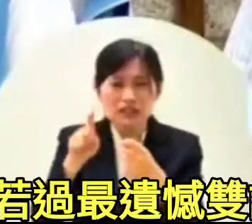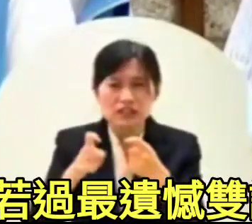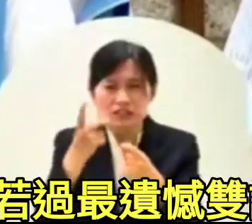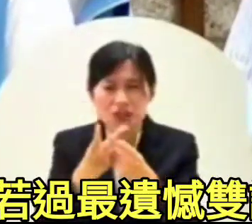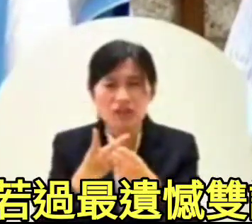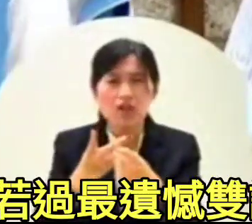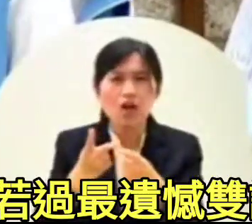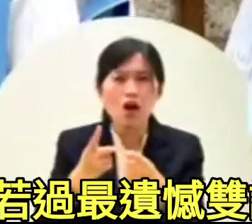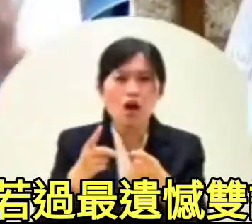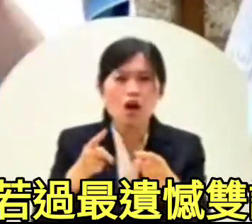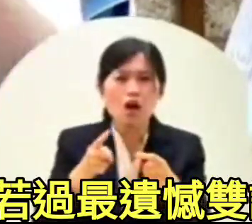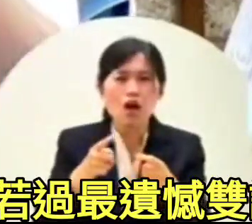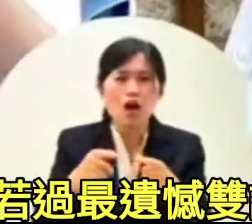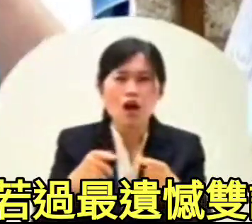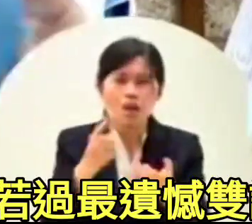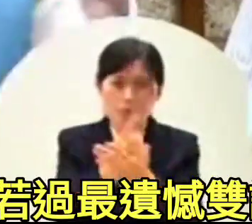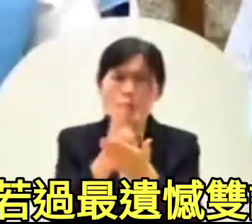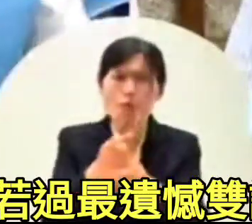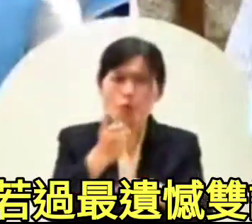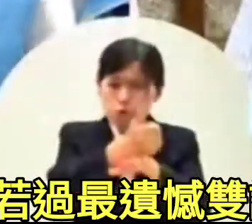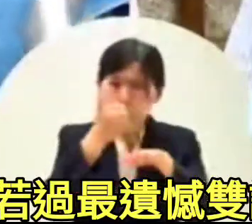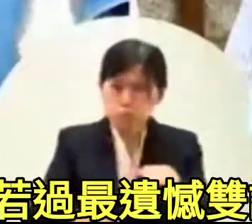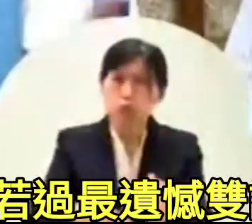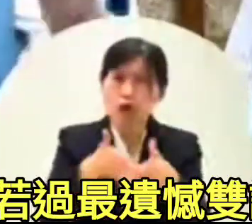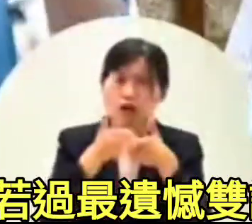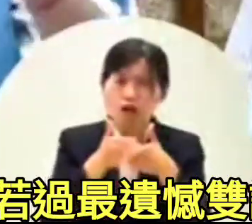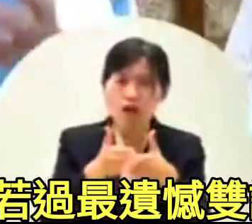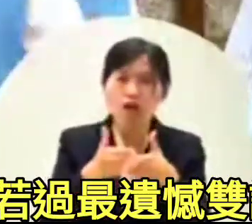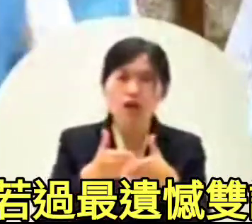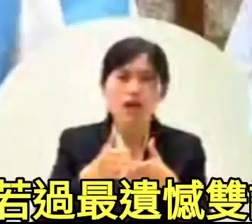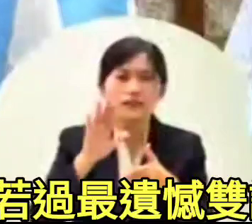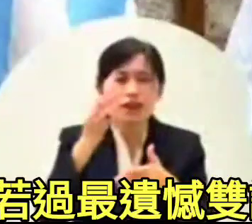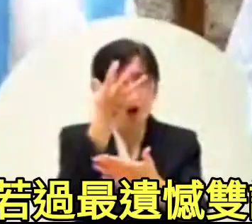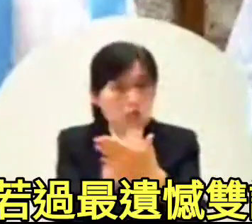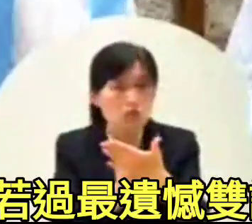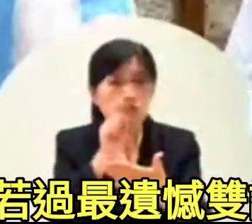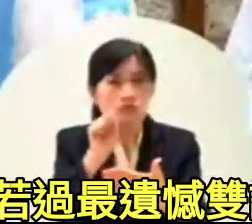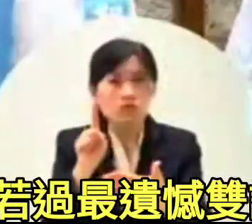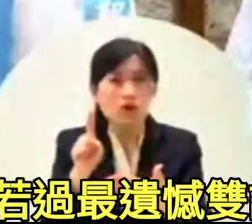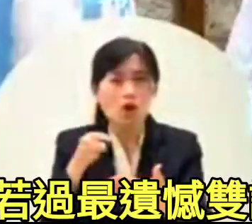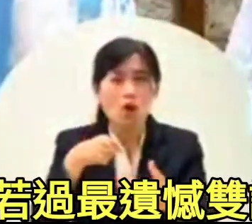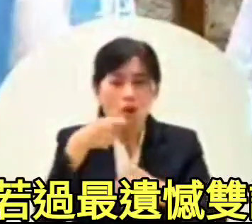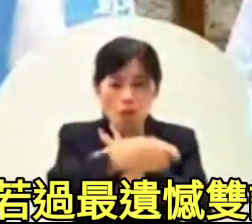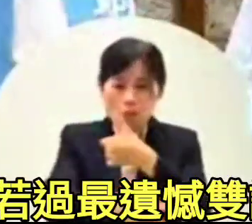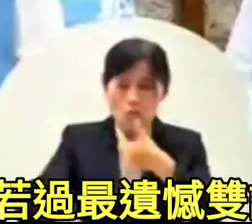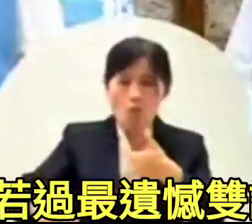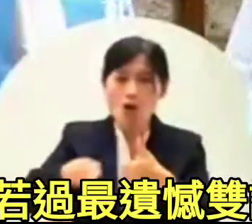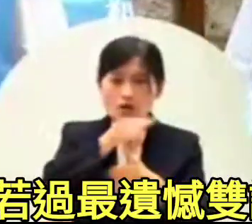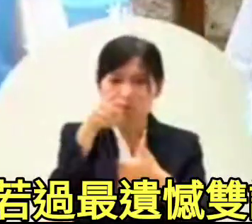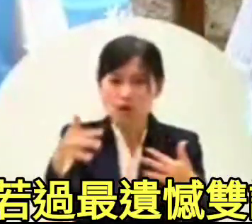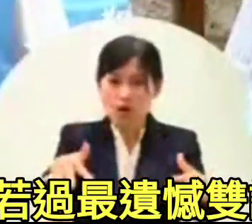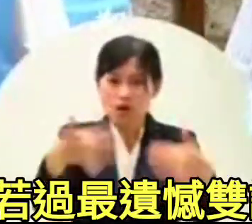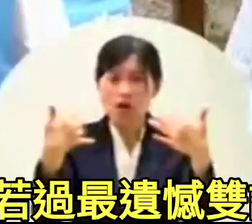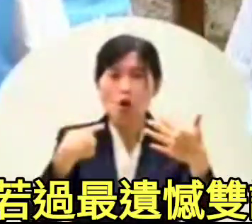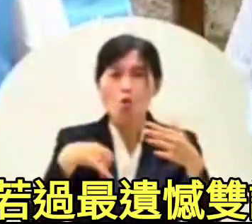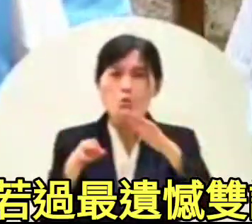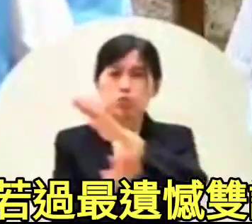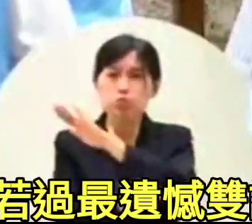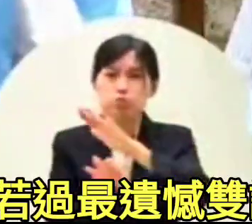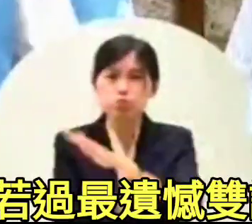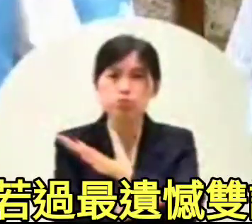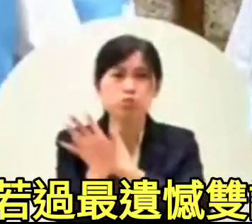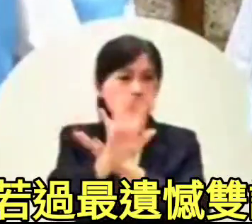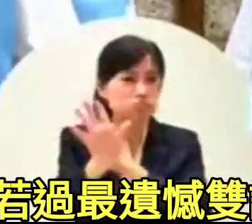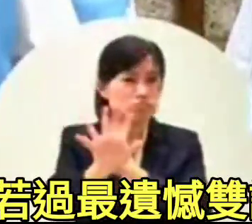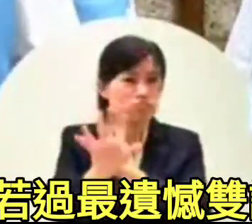点是下台的时候留的是什么？我们市府的团队在这边，议员可以看得很清楚。这是一个不贪污的团队，